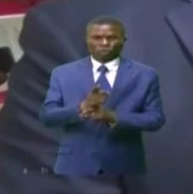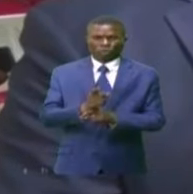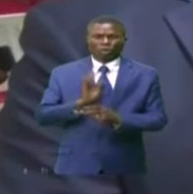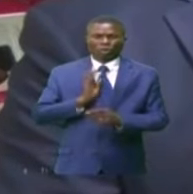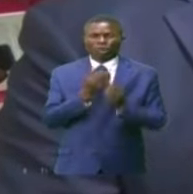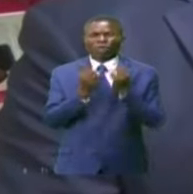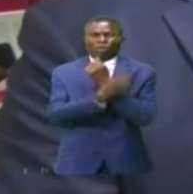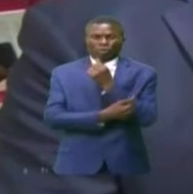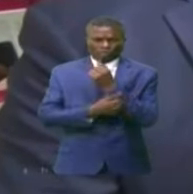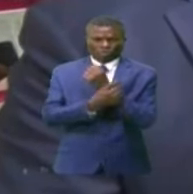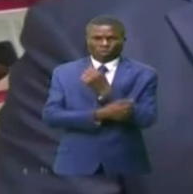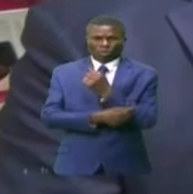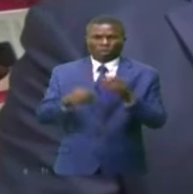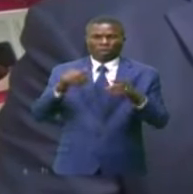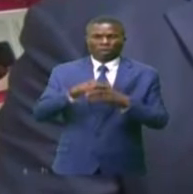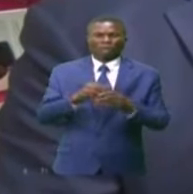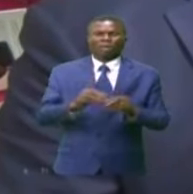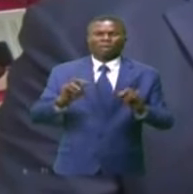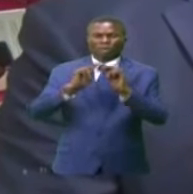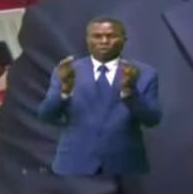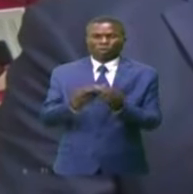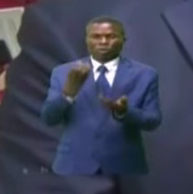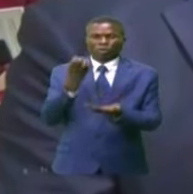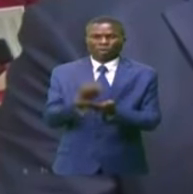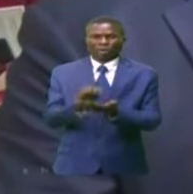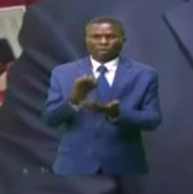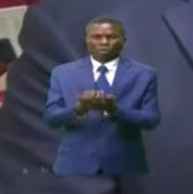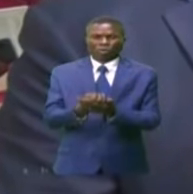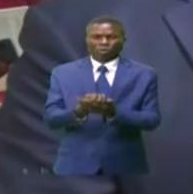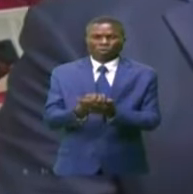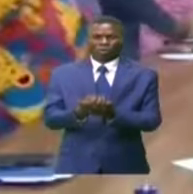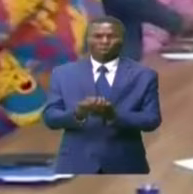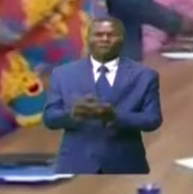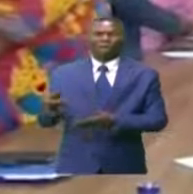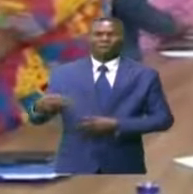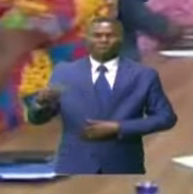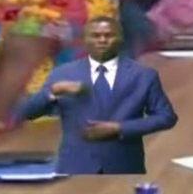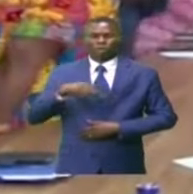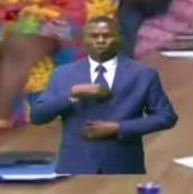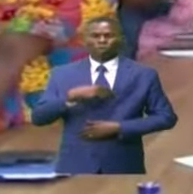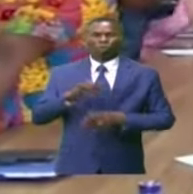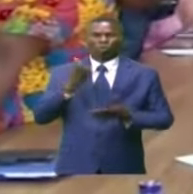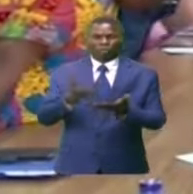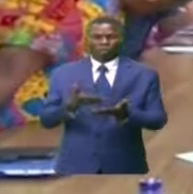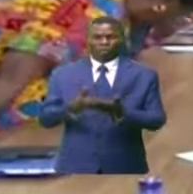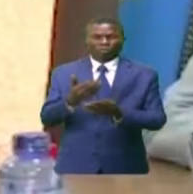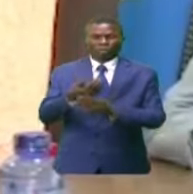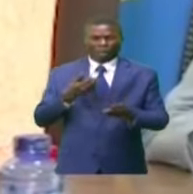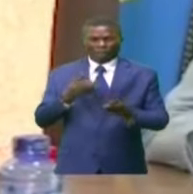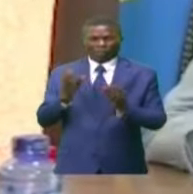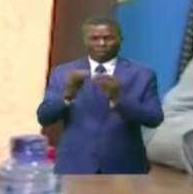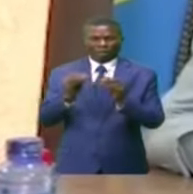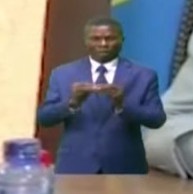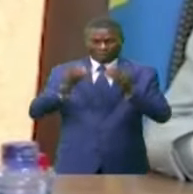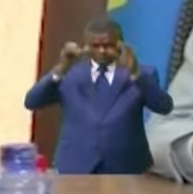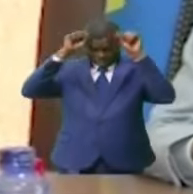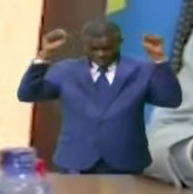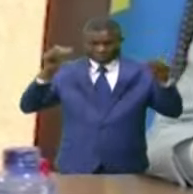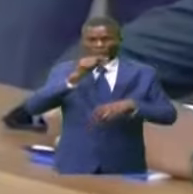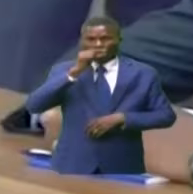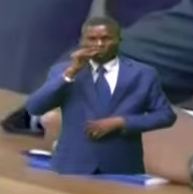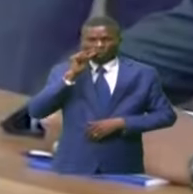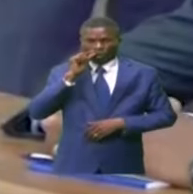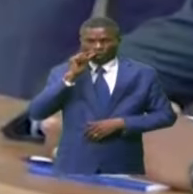notre pays aux organisations économiques régionales dont nous sommes membres. Avant la plénière, le speaker de la Chambre basse du Parlement